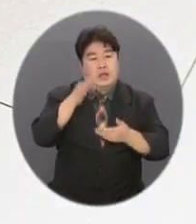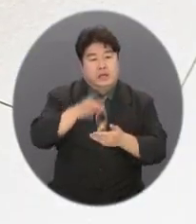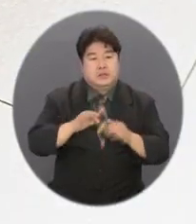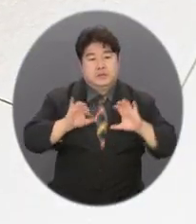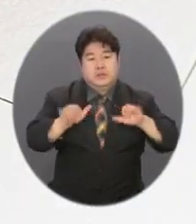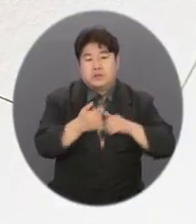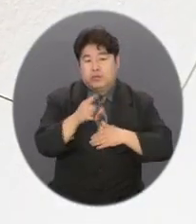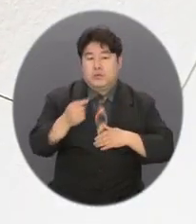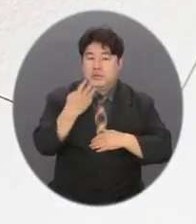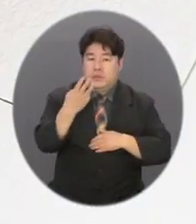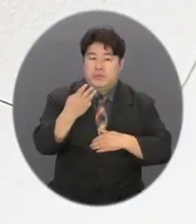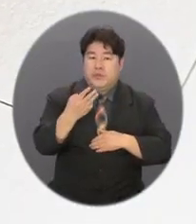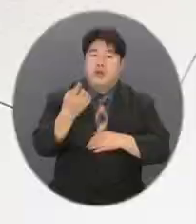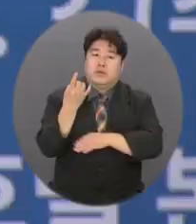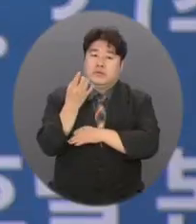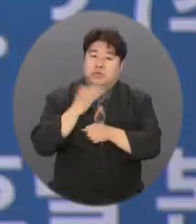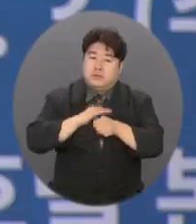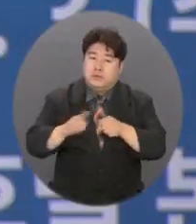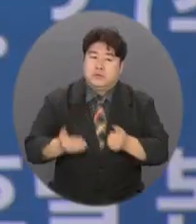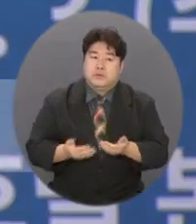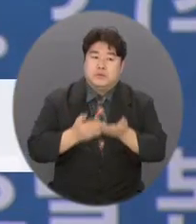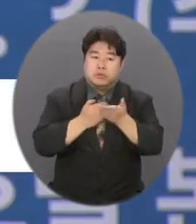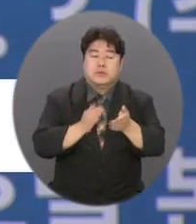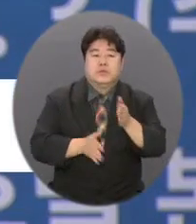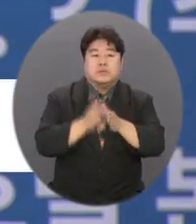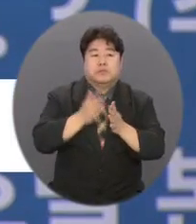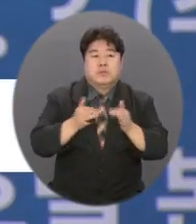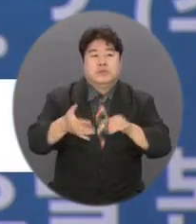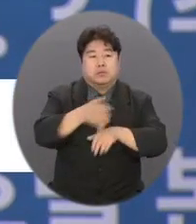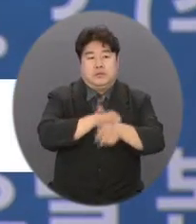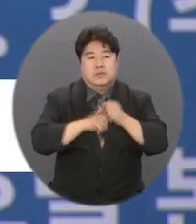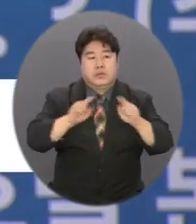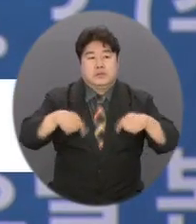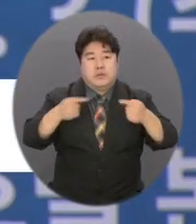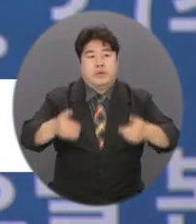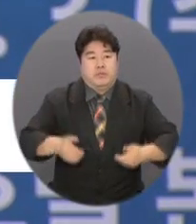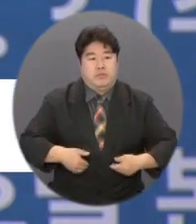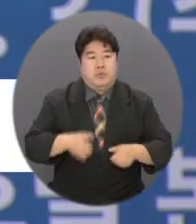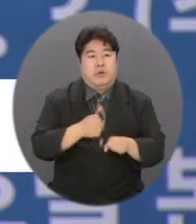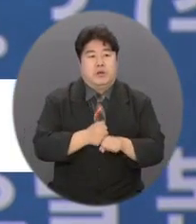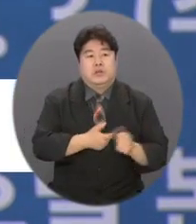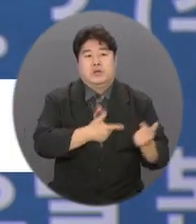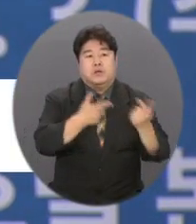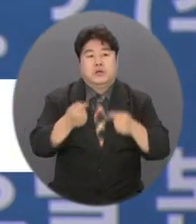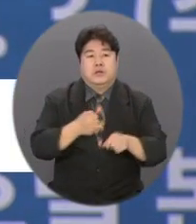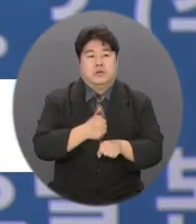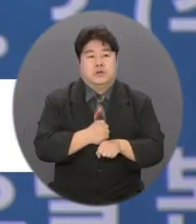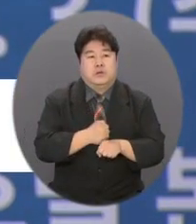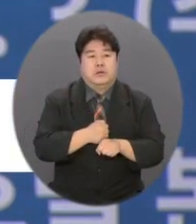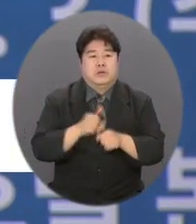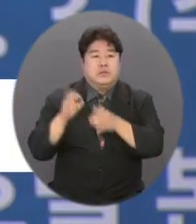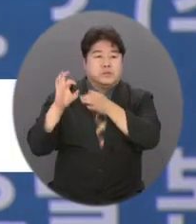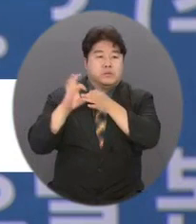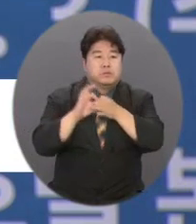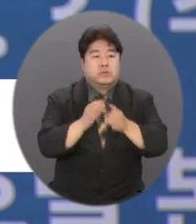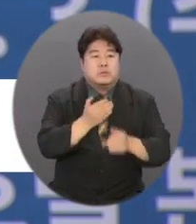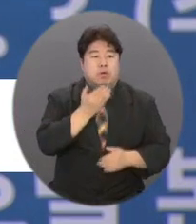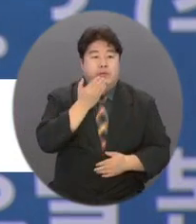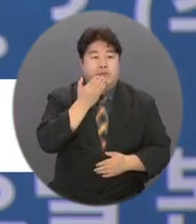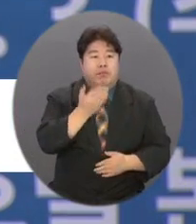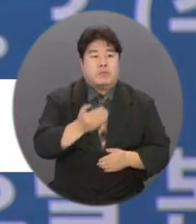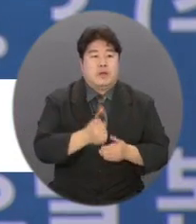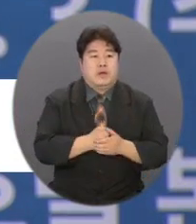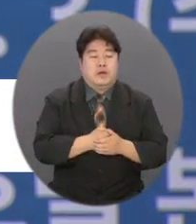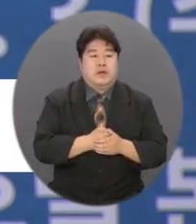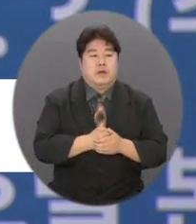3대 원칙 을 제시했습니다 신문 적극적인 차량 아 필요하나 그래서 어 지속가능